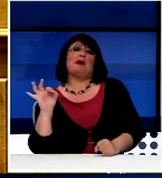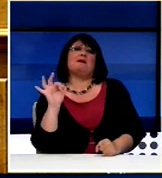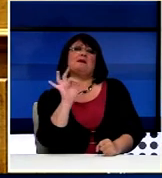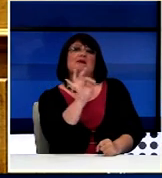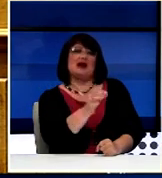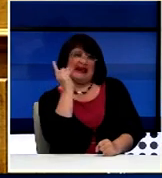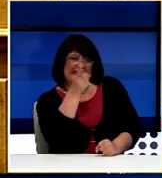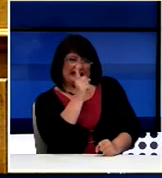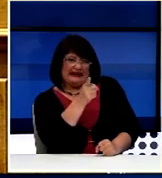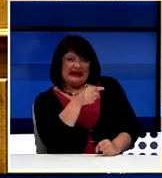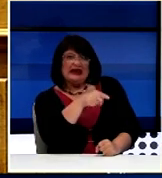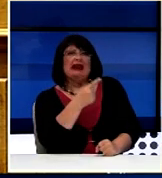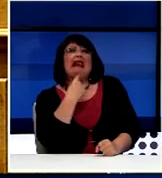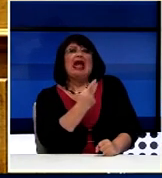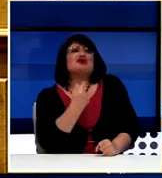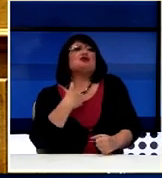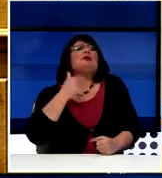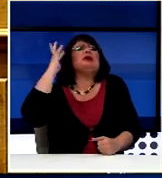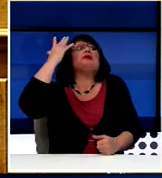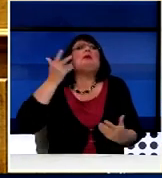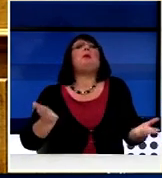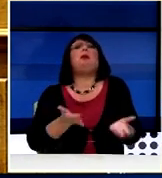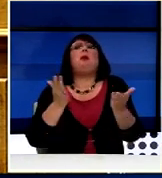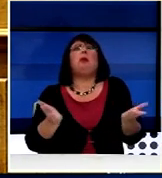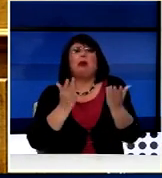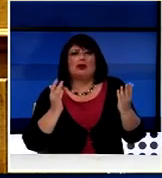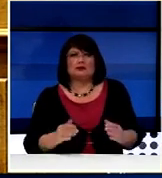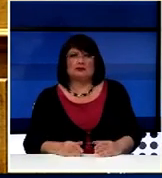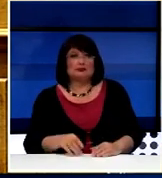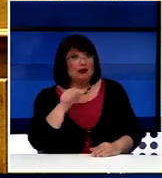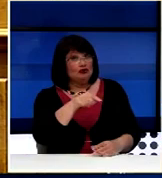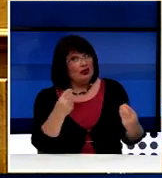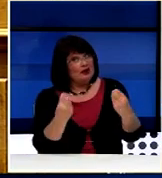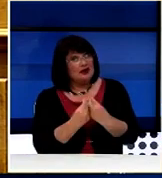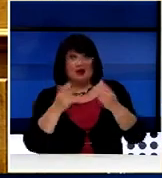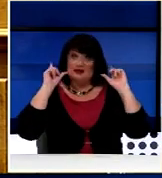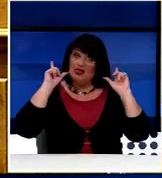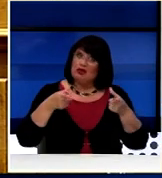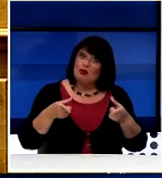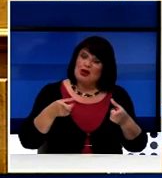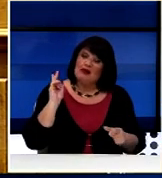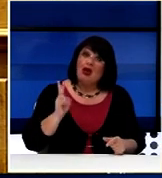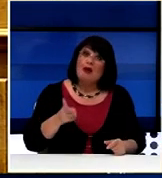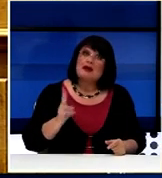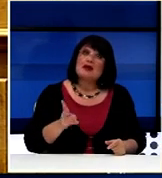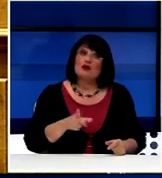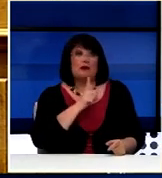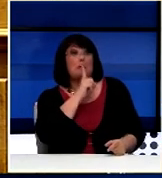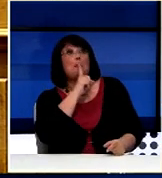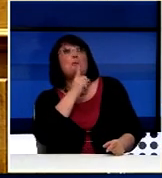ψεκασμένος. Αυτή είναι μια ολοκληρωτική αντίληψη για τη δημοκρατία και για την πολιτική. Είναι επικίνδυνη.